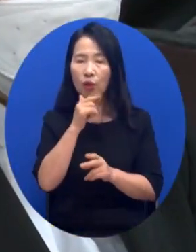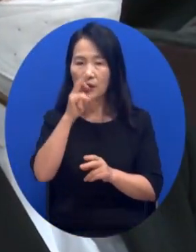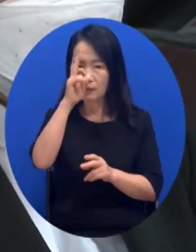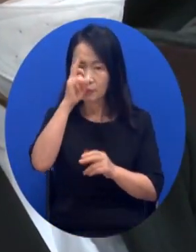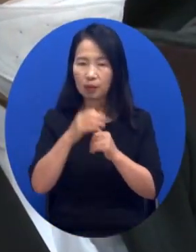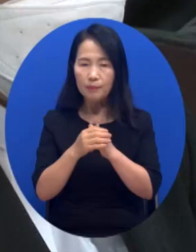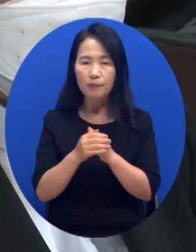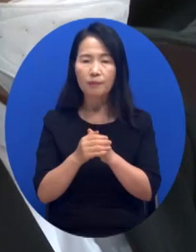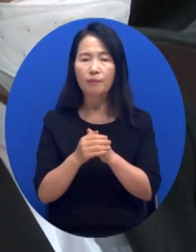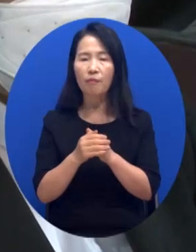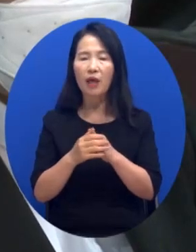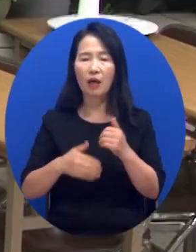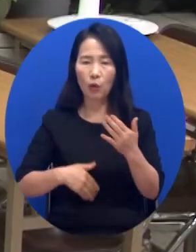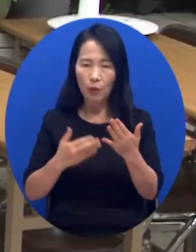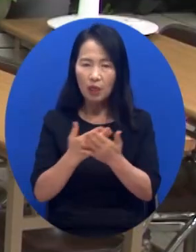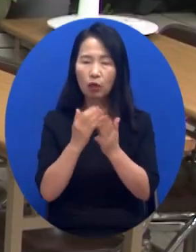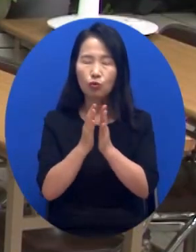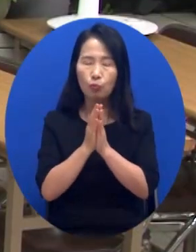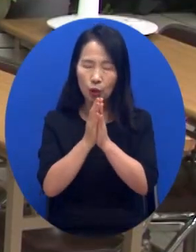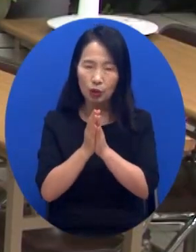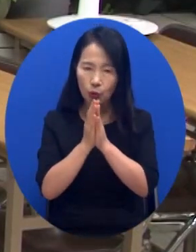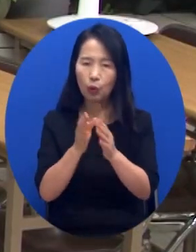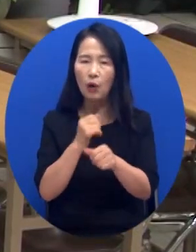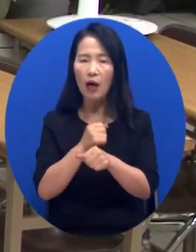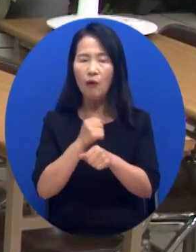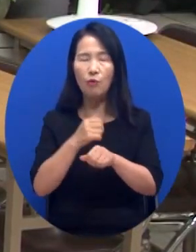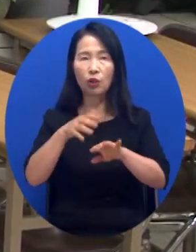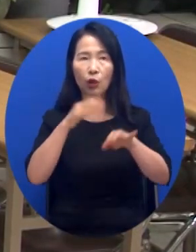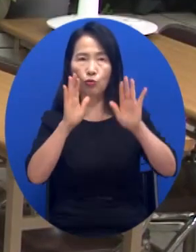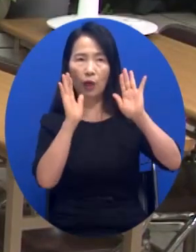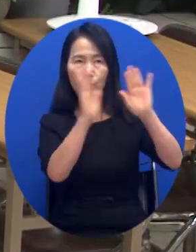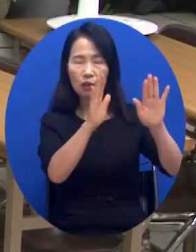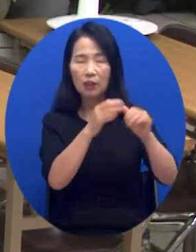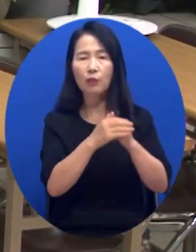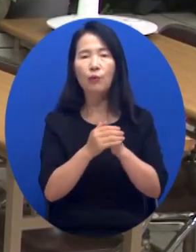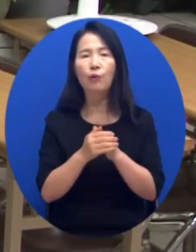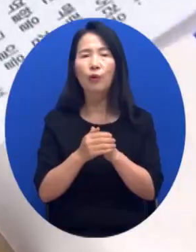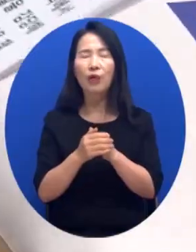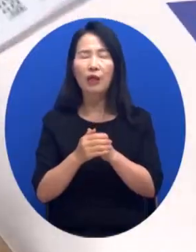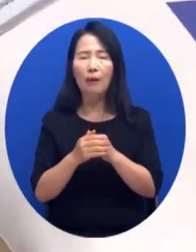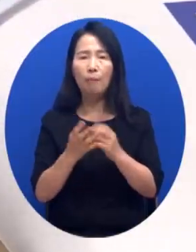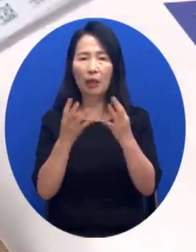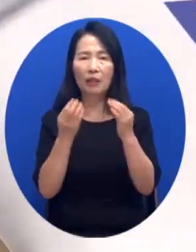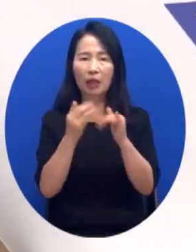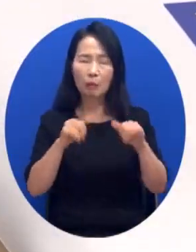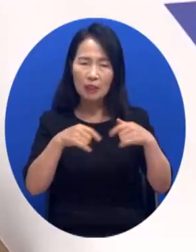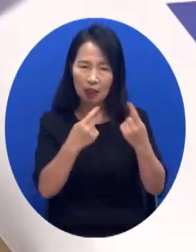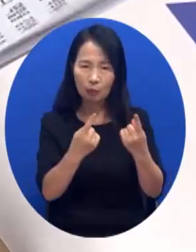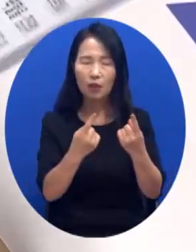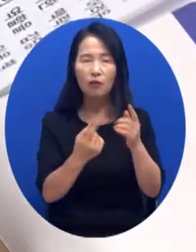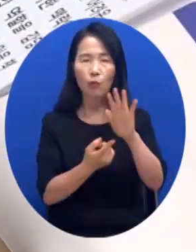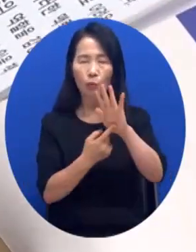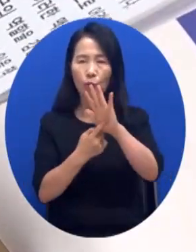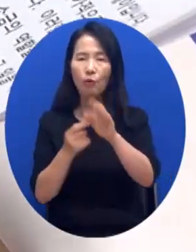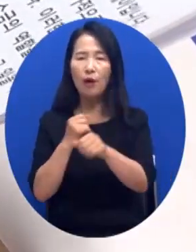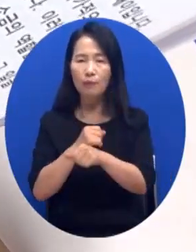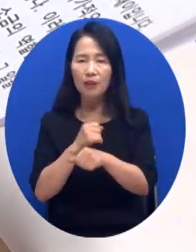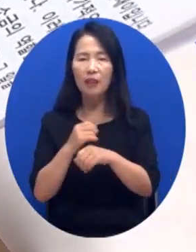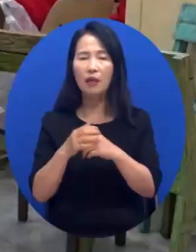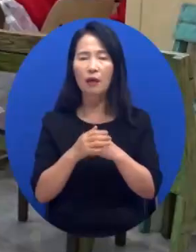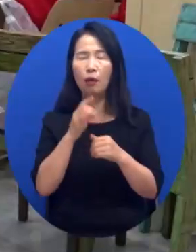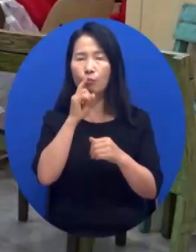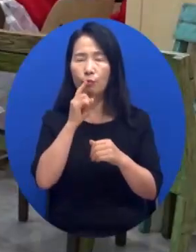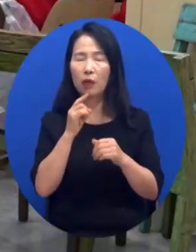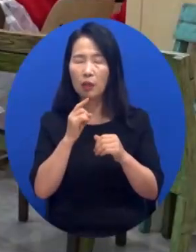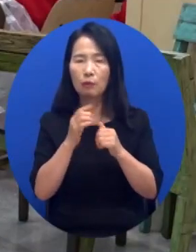주제어를 포함한 현수막을 부착해 대사회적인 동참을 유도한다는 계획입니다. 뿐만 아니라 각